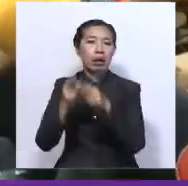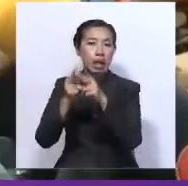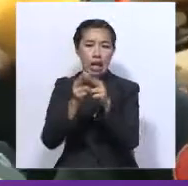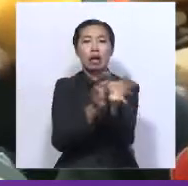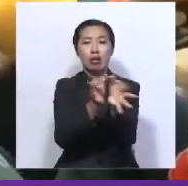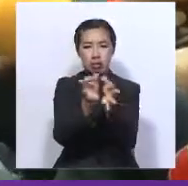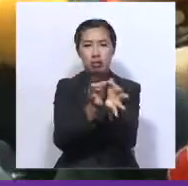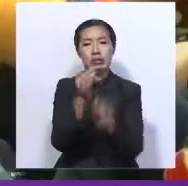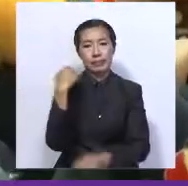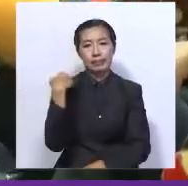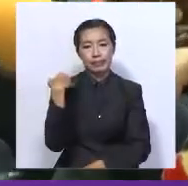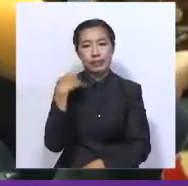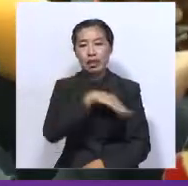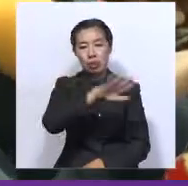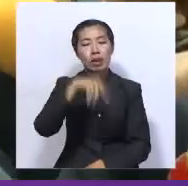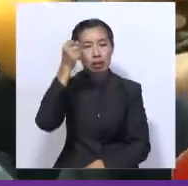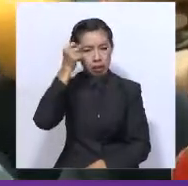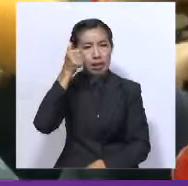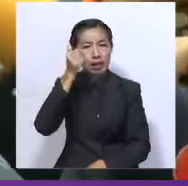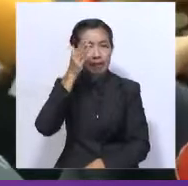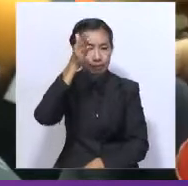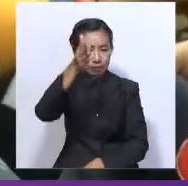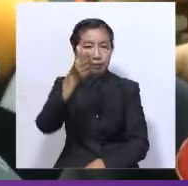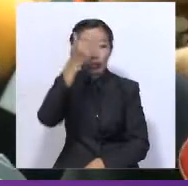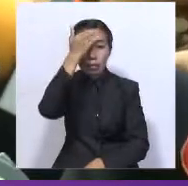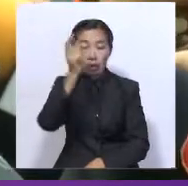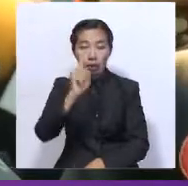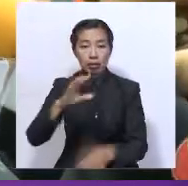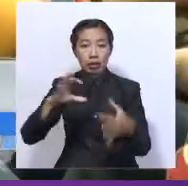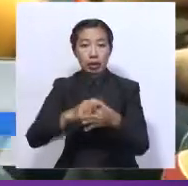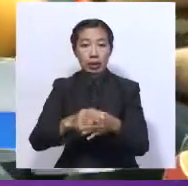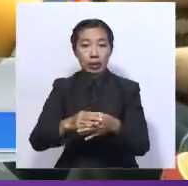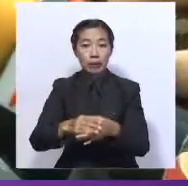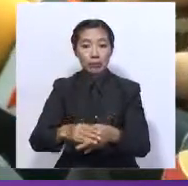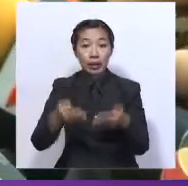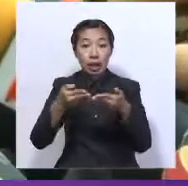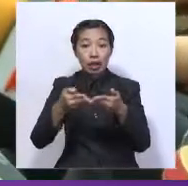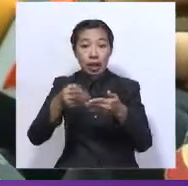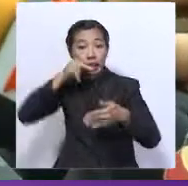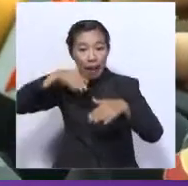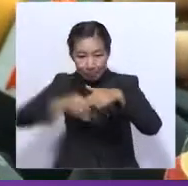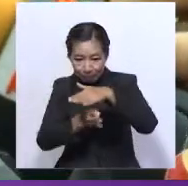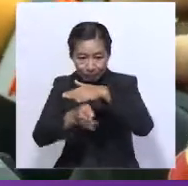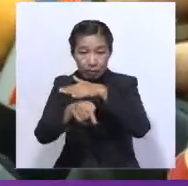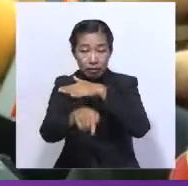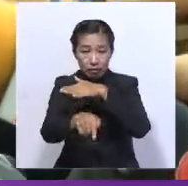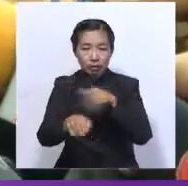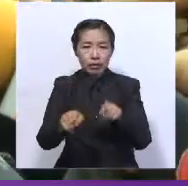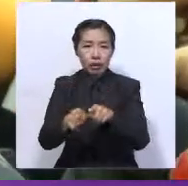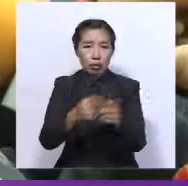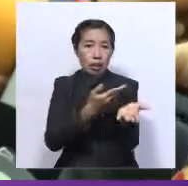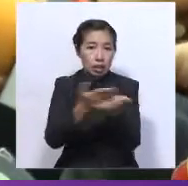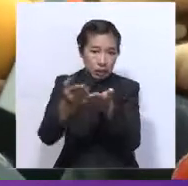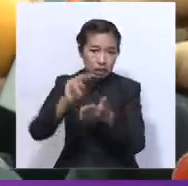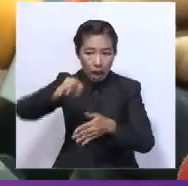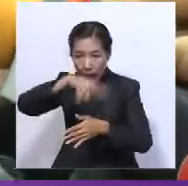กับพวกท่านทุกคนเนี่ยได้เข้าใจอยู่แล้วล่ะนะครับเพราะว่าในเรื่องของซื้อเนี่ยเพราะเรายืนยันว่าในเรื่องของการจัดซื้อจัดหาเนี่ย